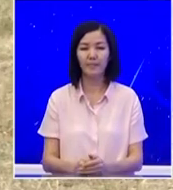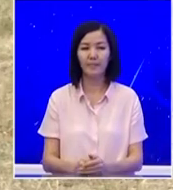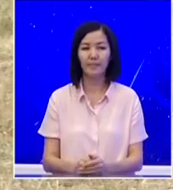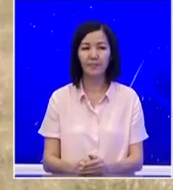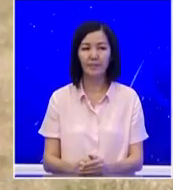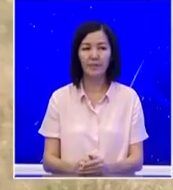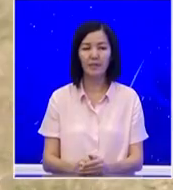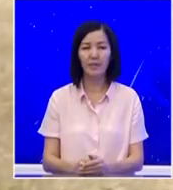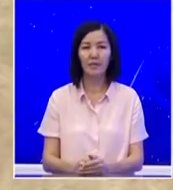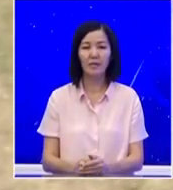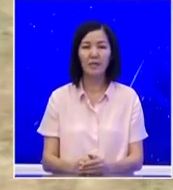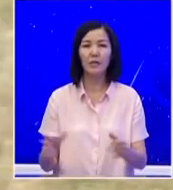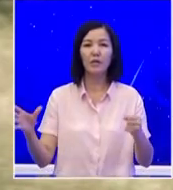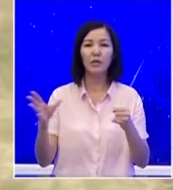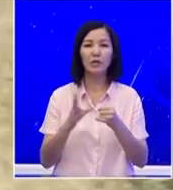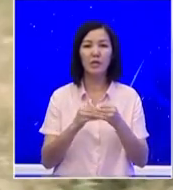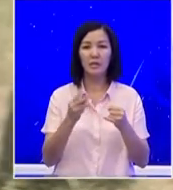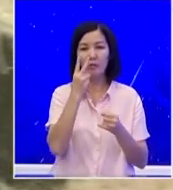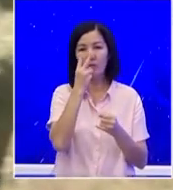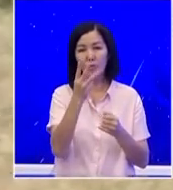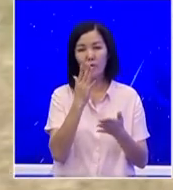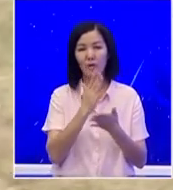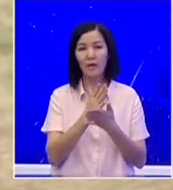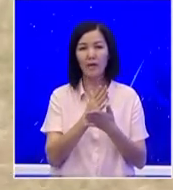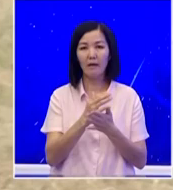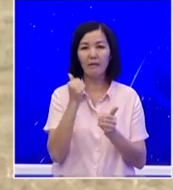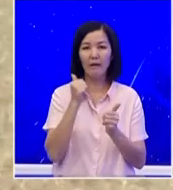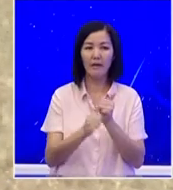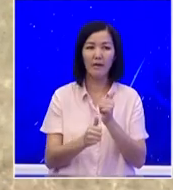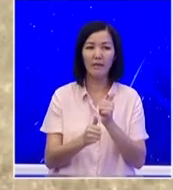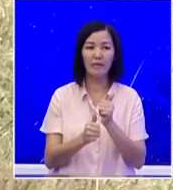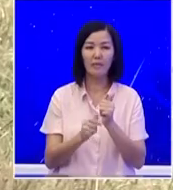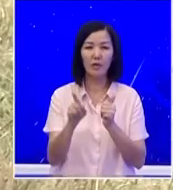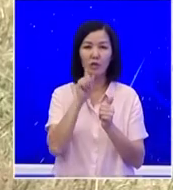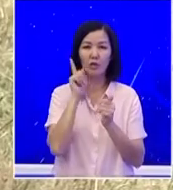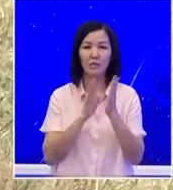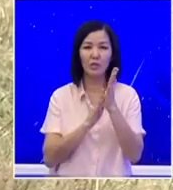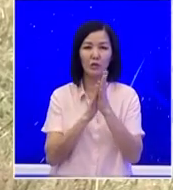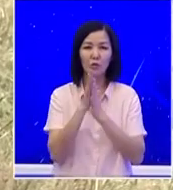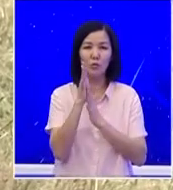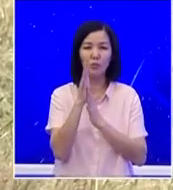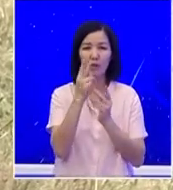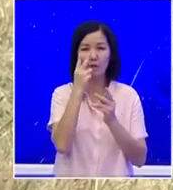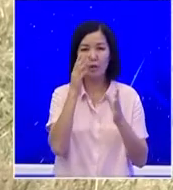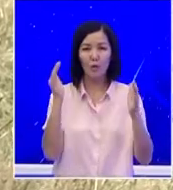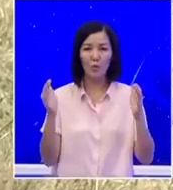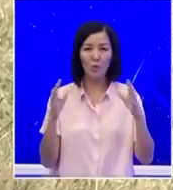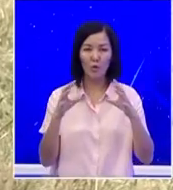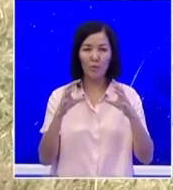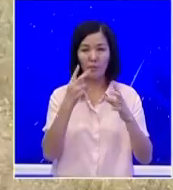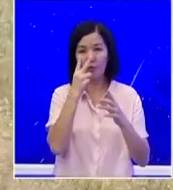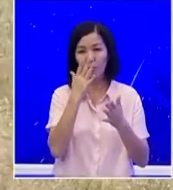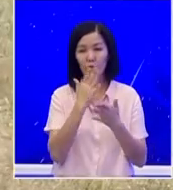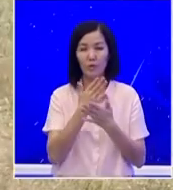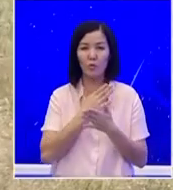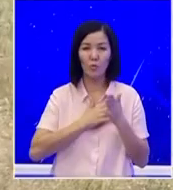тұр. Дала төсінде көрген көздің жауын алып, әр қадам сайын бүк түсіп жатқан сансыз шөп оромдарына қарап көңіліміз тояды. Шөп